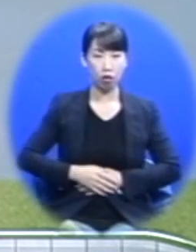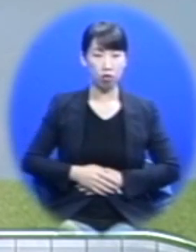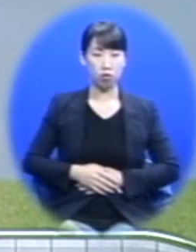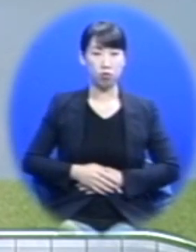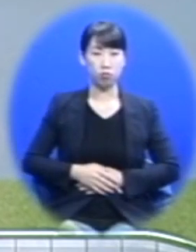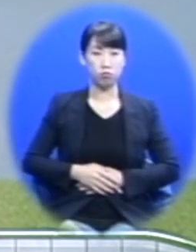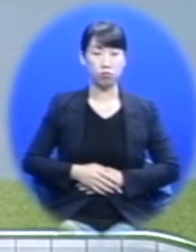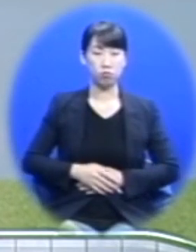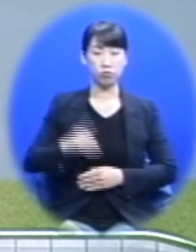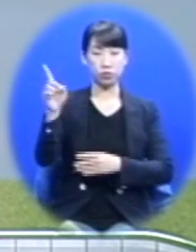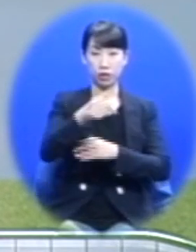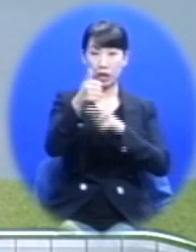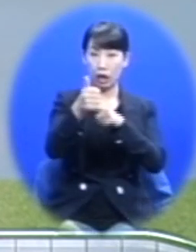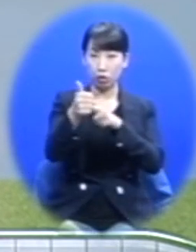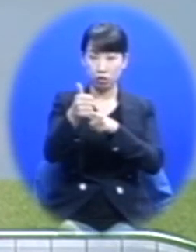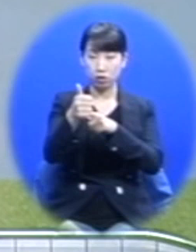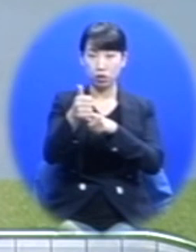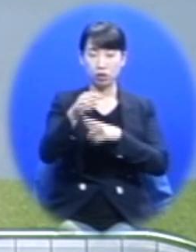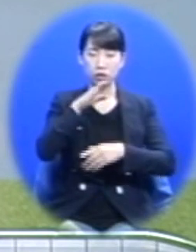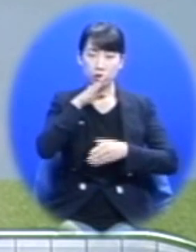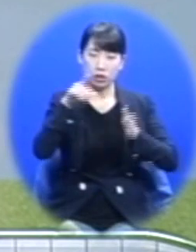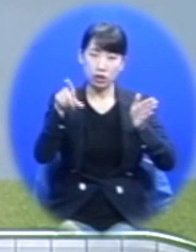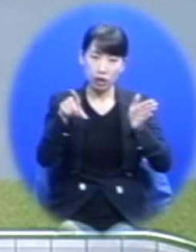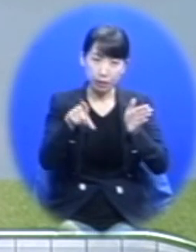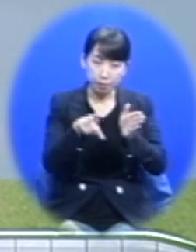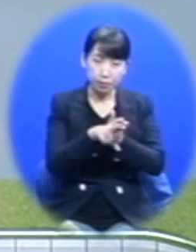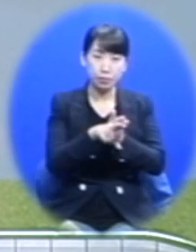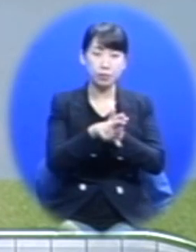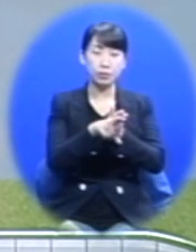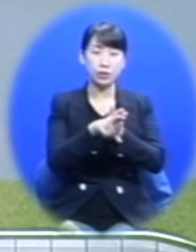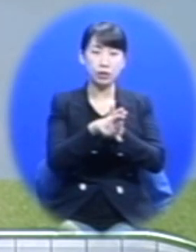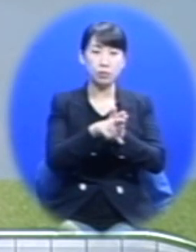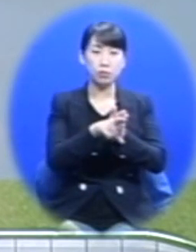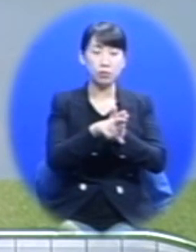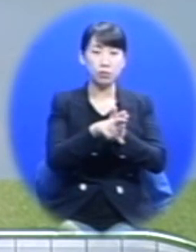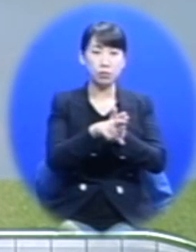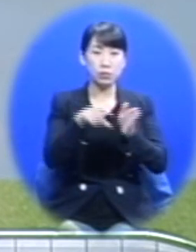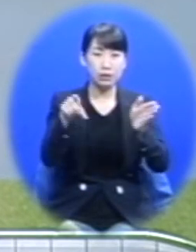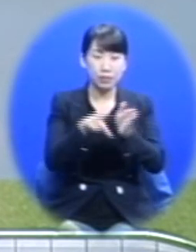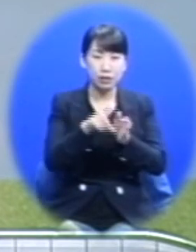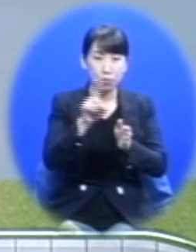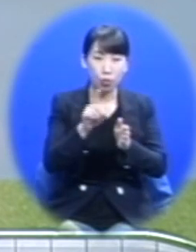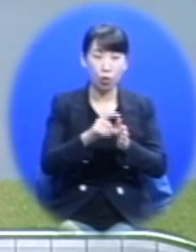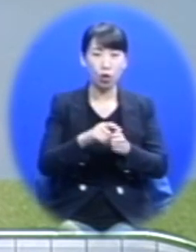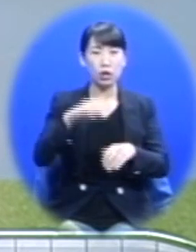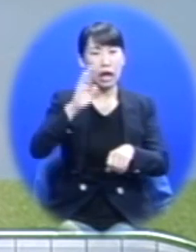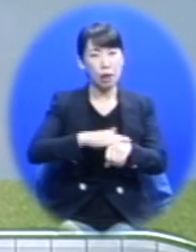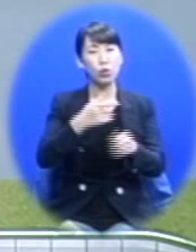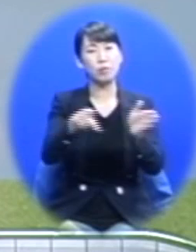다윗이 정말 믿고 의지해야 될 대상이 아닌 것을 믿고 의지했었기